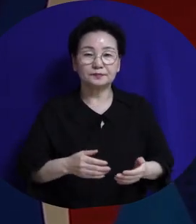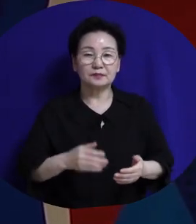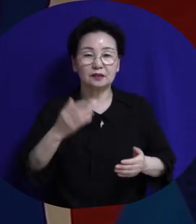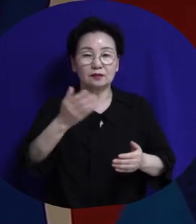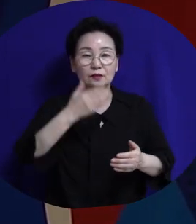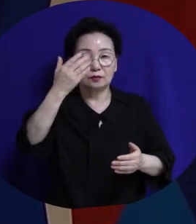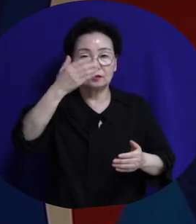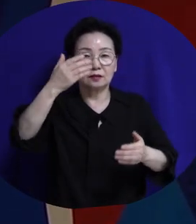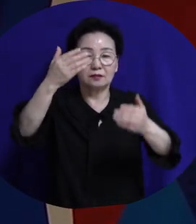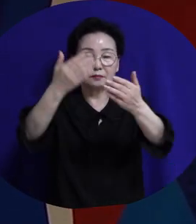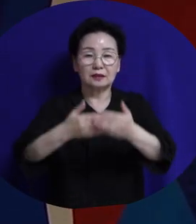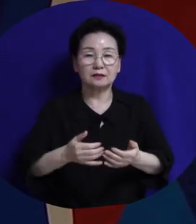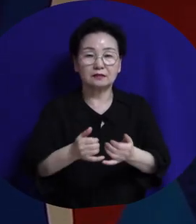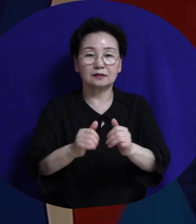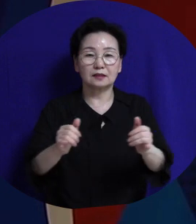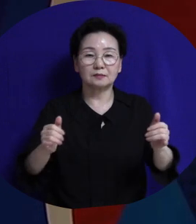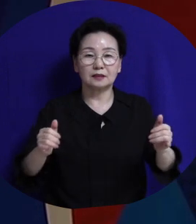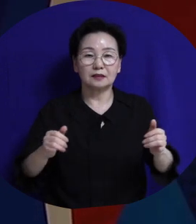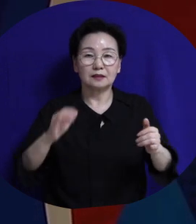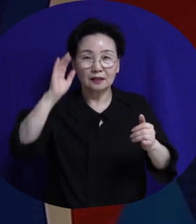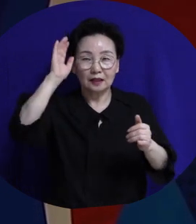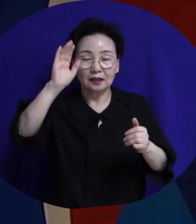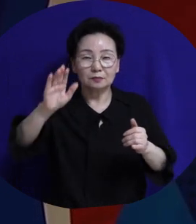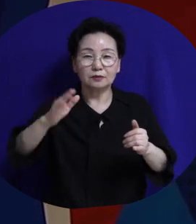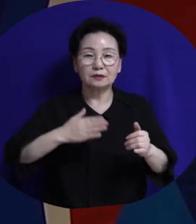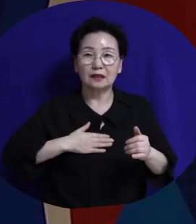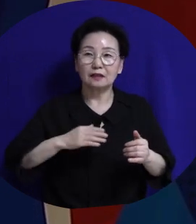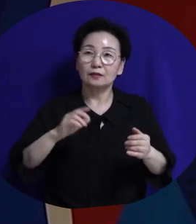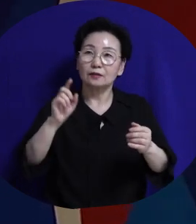성령을 받은 사람은 장래 내가